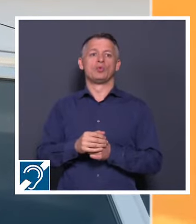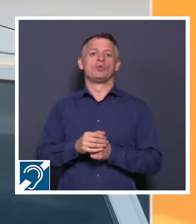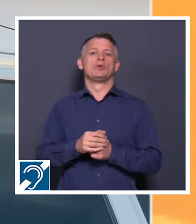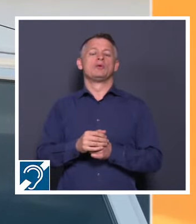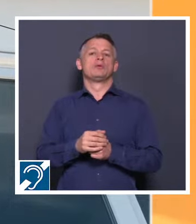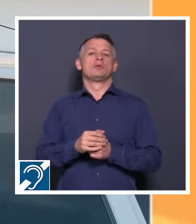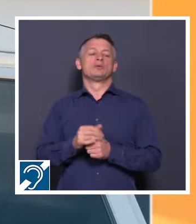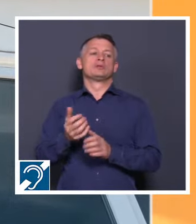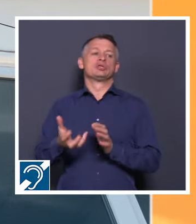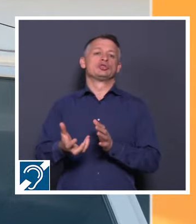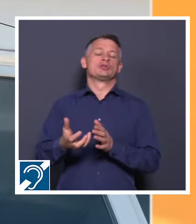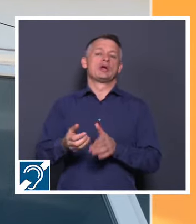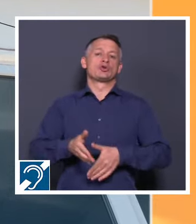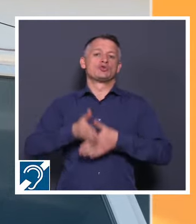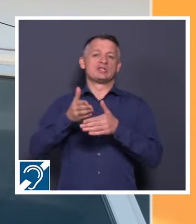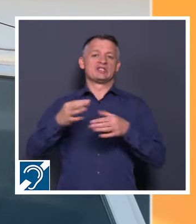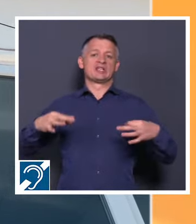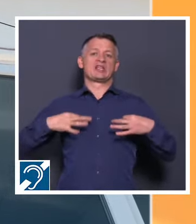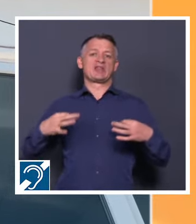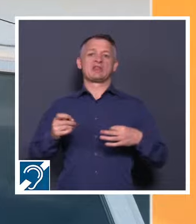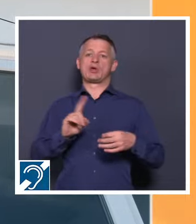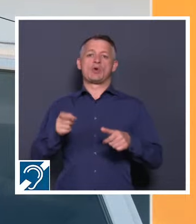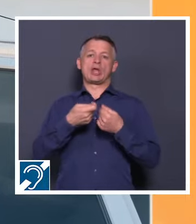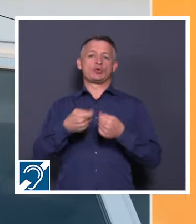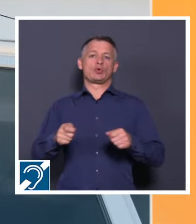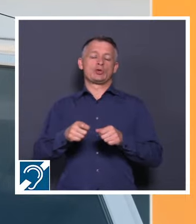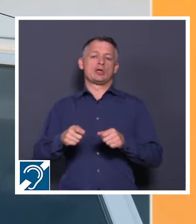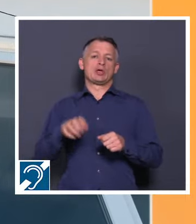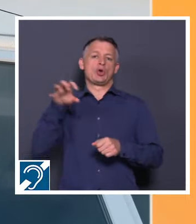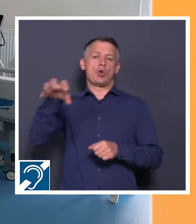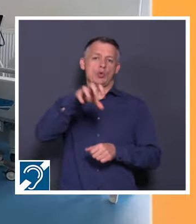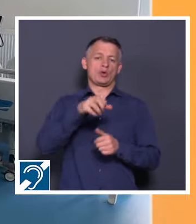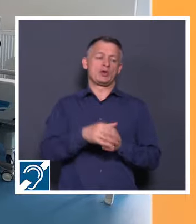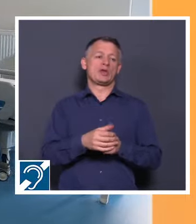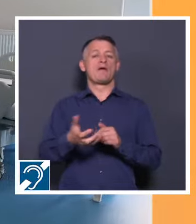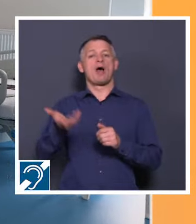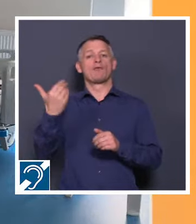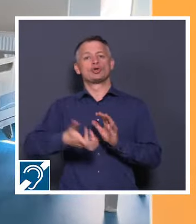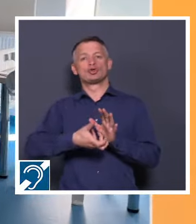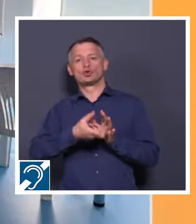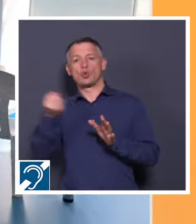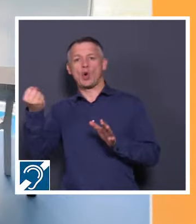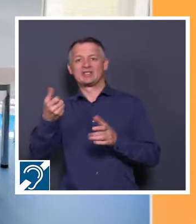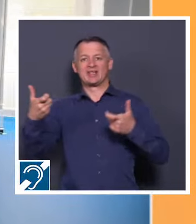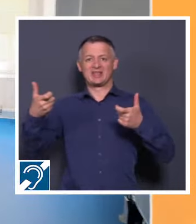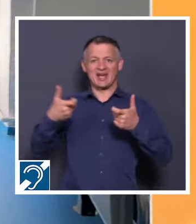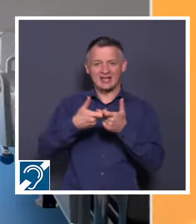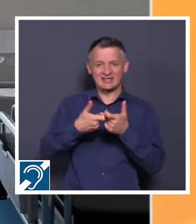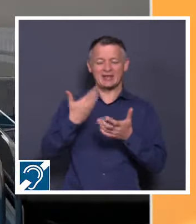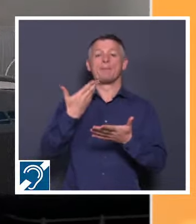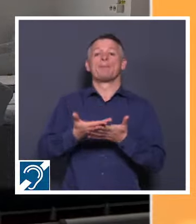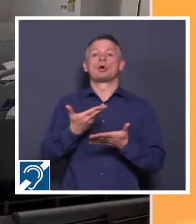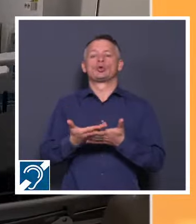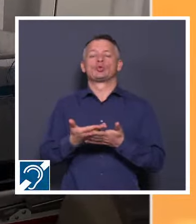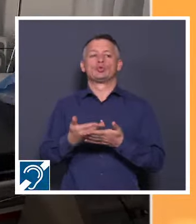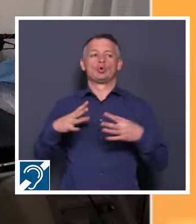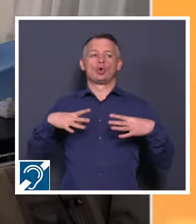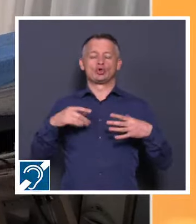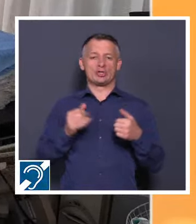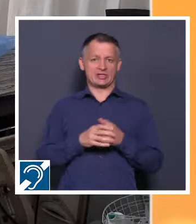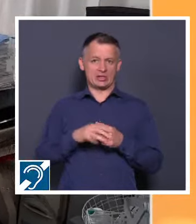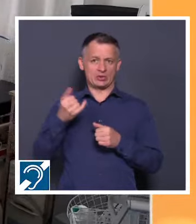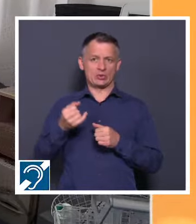sănătate, dar nu de peste tot. A fost scoasă contribuția de sănătate la concediile medicale prin